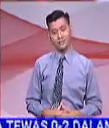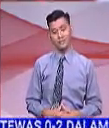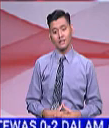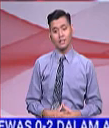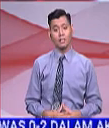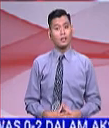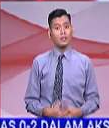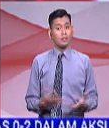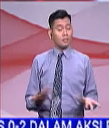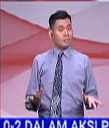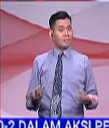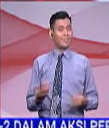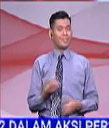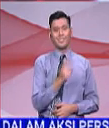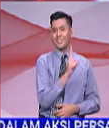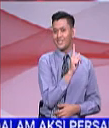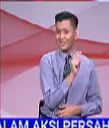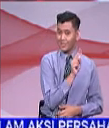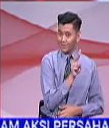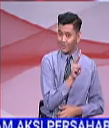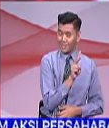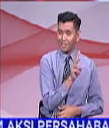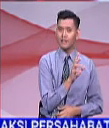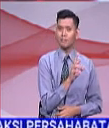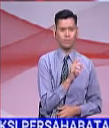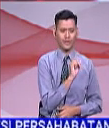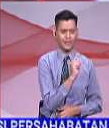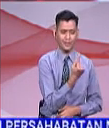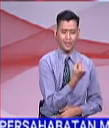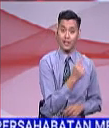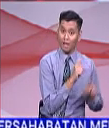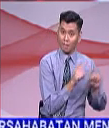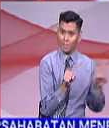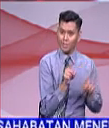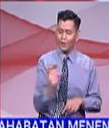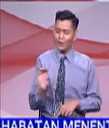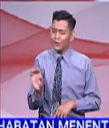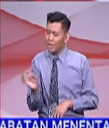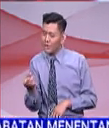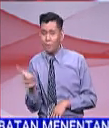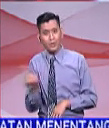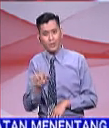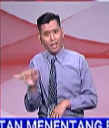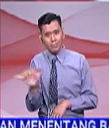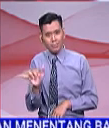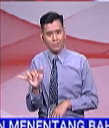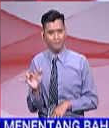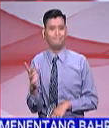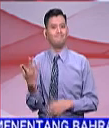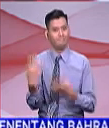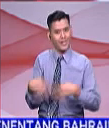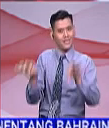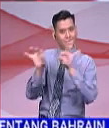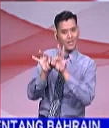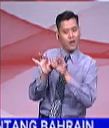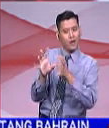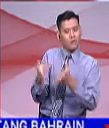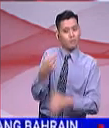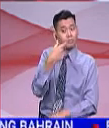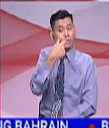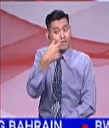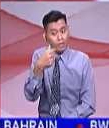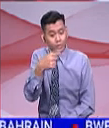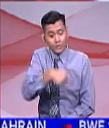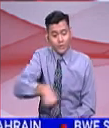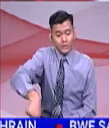Bukan saja televisyen, radio turut memainkan peranan yang sangat penting dalam mempengaruhi pemikiran dan tingkah laku